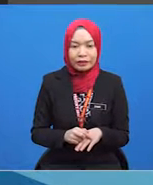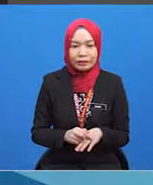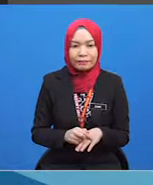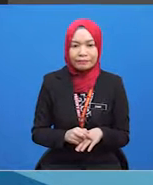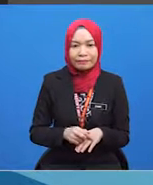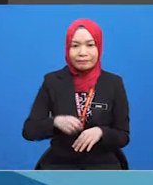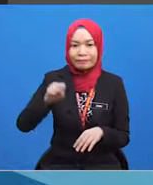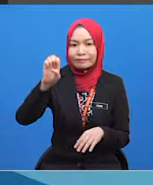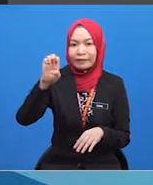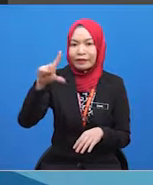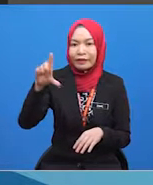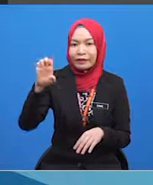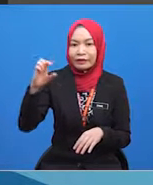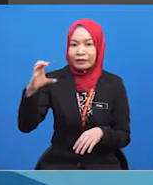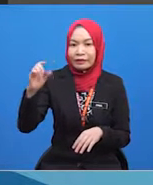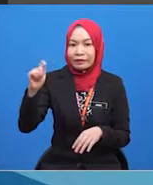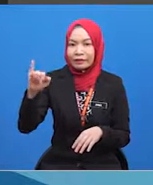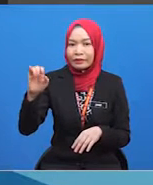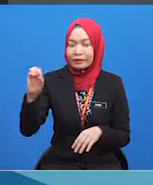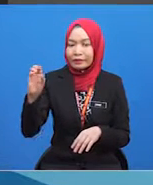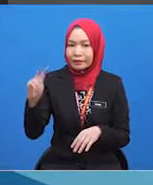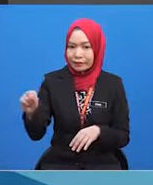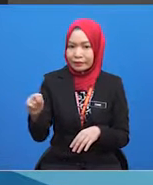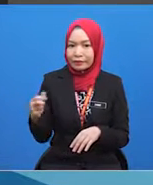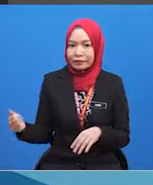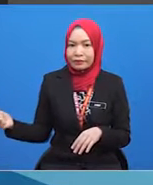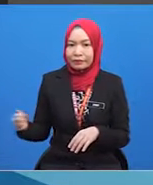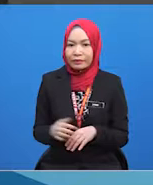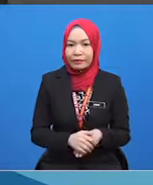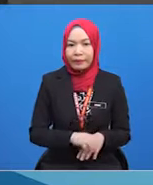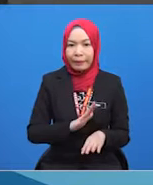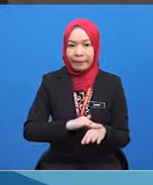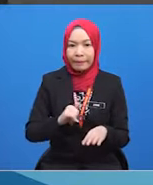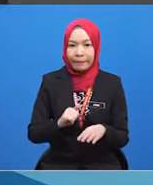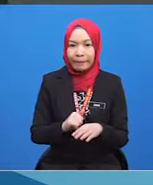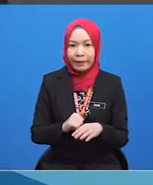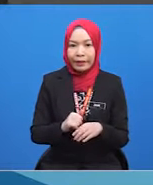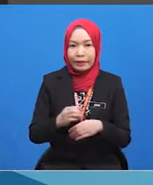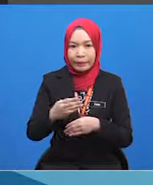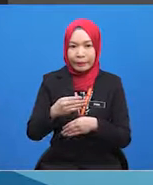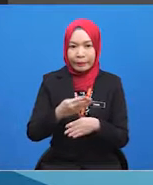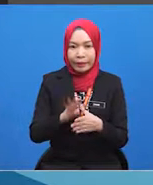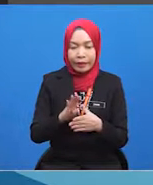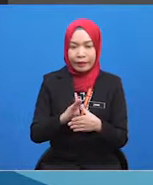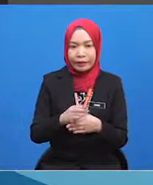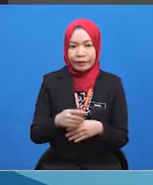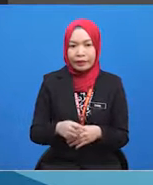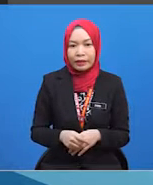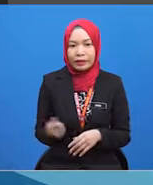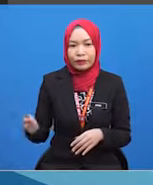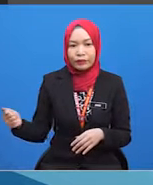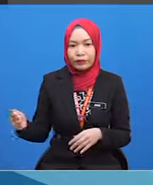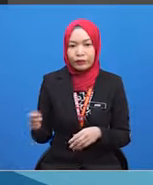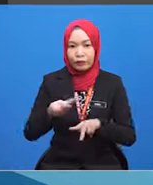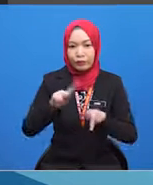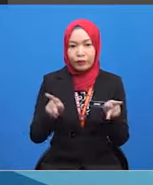Klik ikon Quick Selection Tool pada bahagian Toolbox. Klik to open the brush